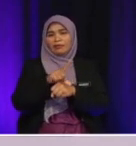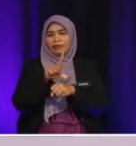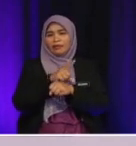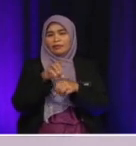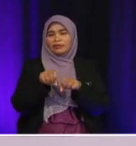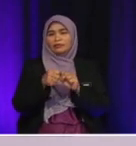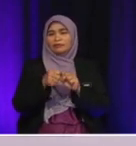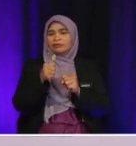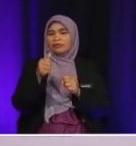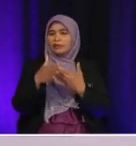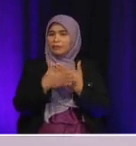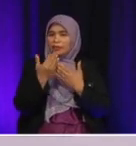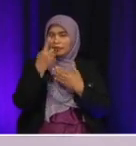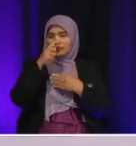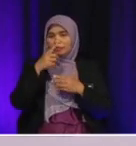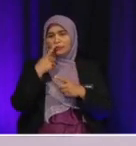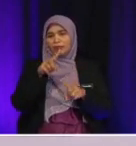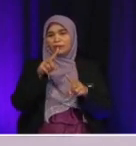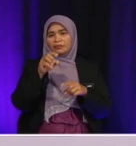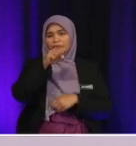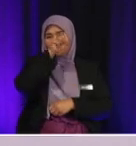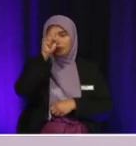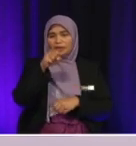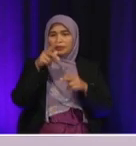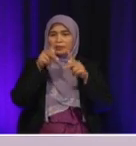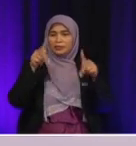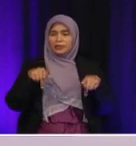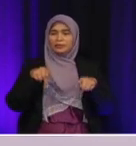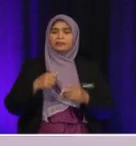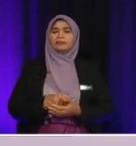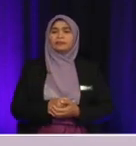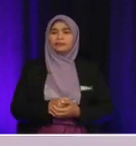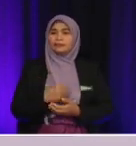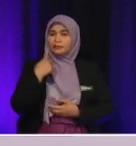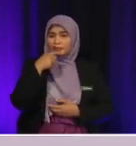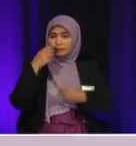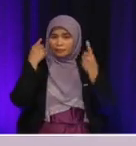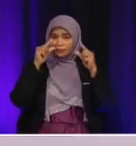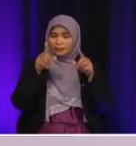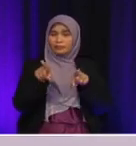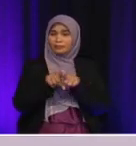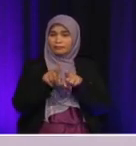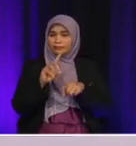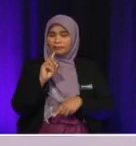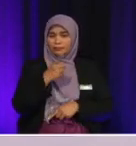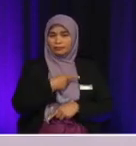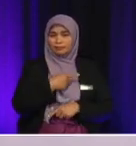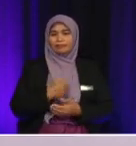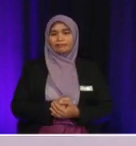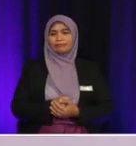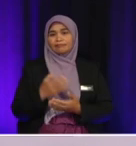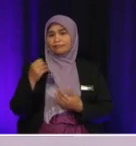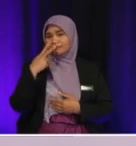mudah untuk menjawab ujian dan peperiksaan nanti Baiklah Siapakah guru yang akan bersama dengan kita Pada hari ini Jom kita saksikan profile